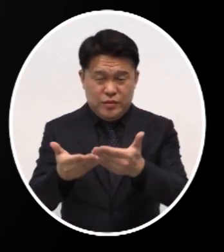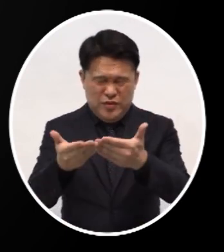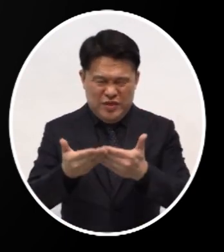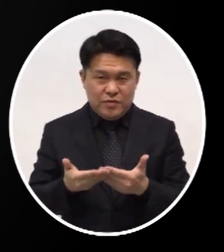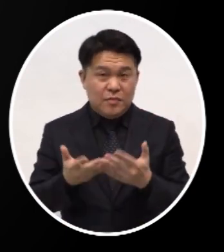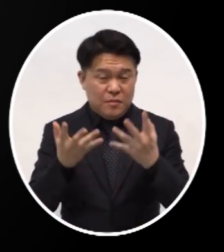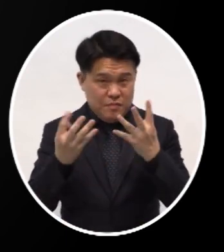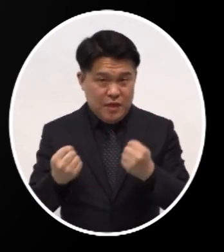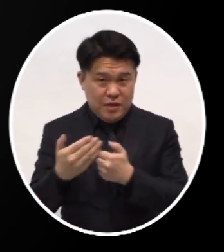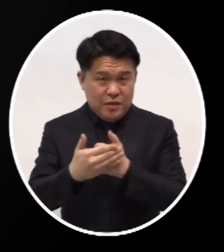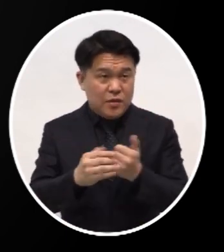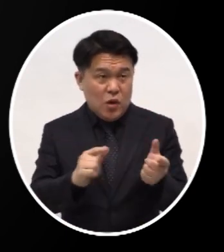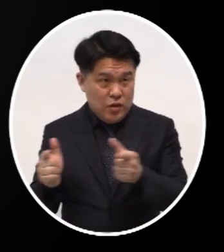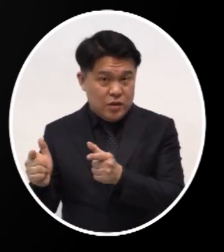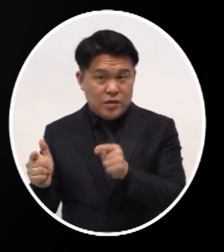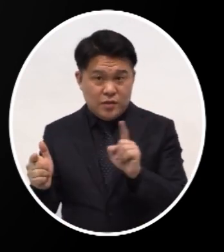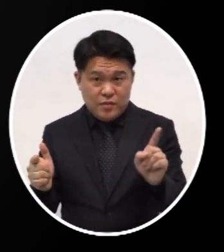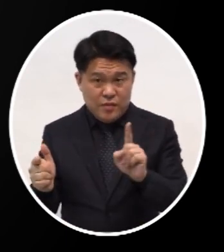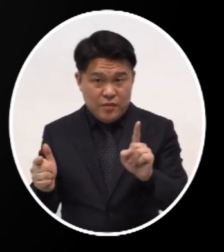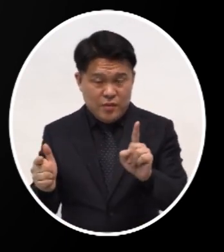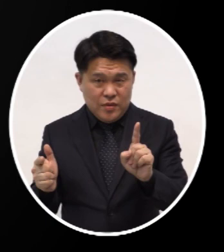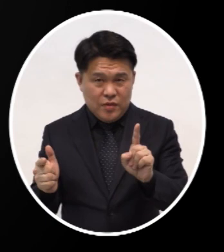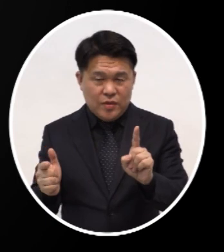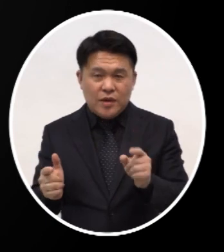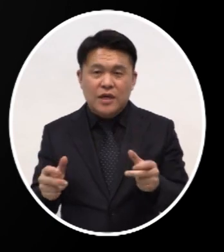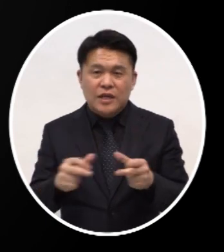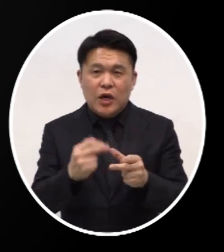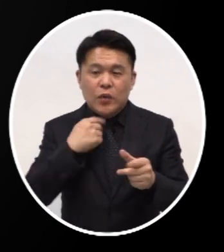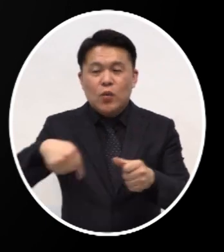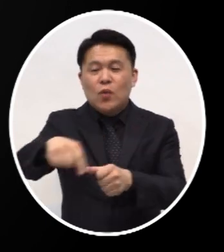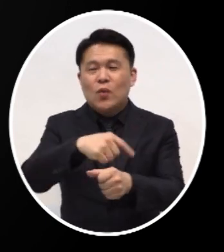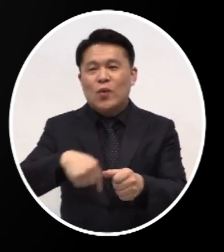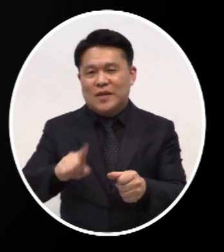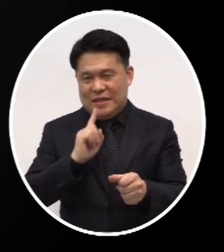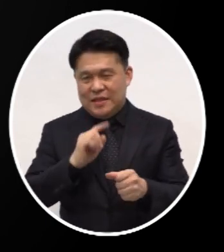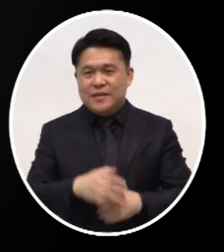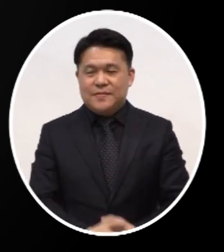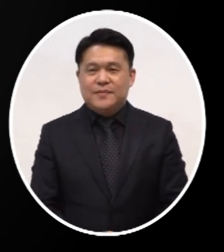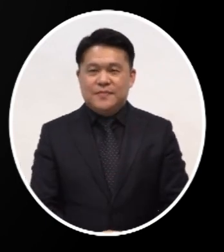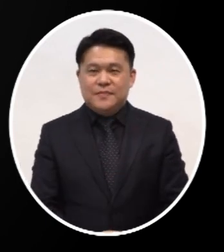제공받아온 수많은 배려. 배리어 프리.